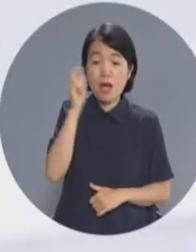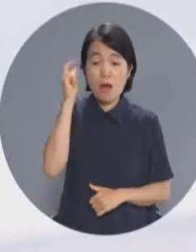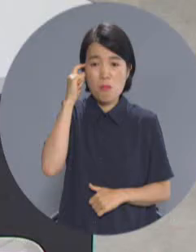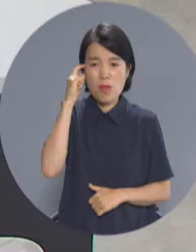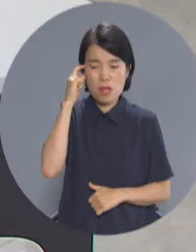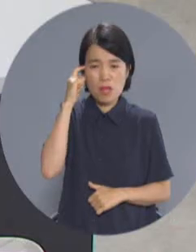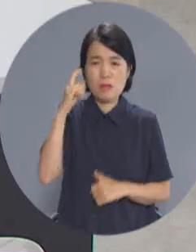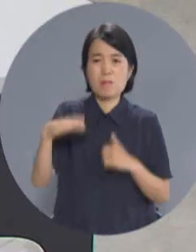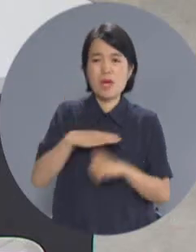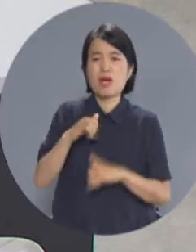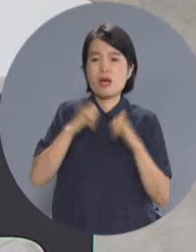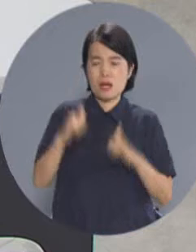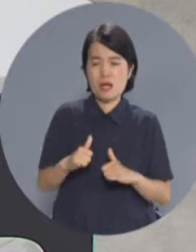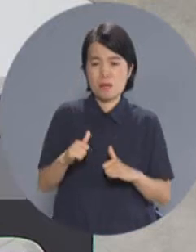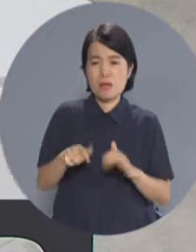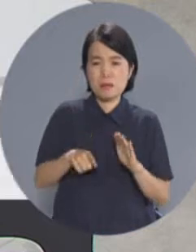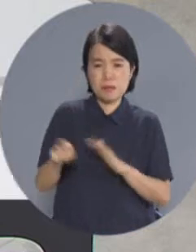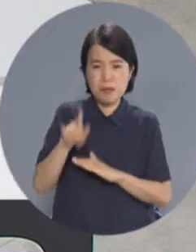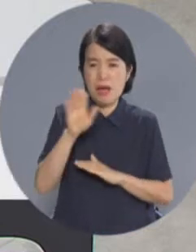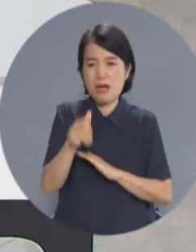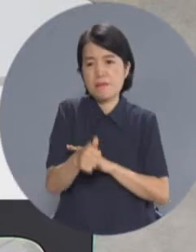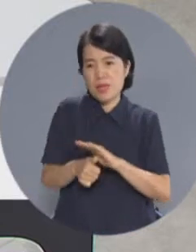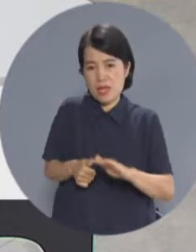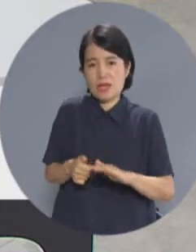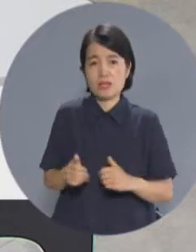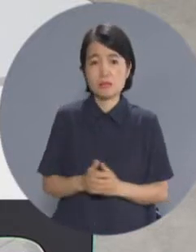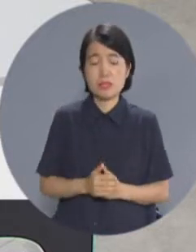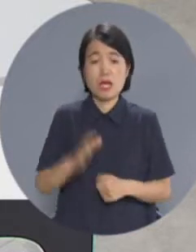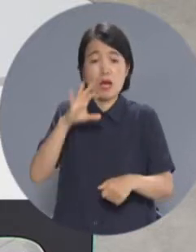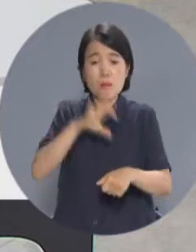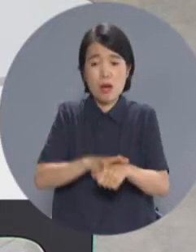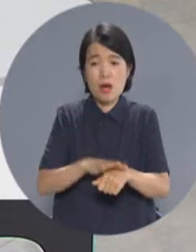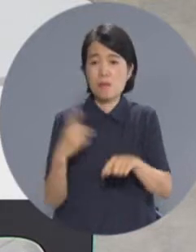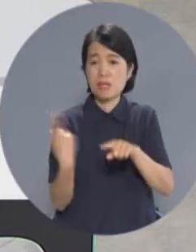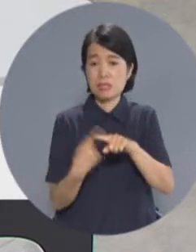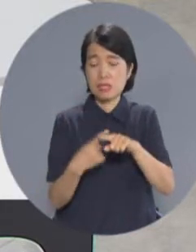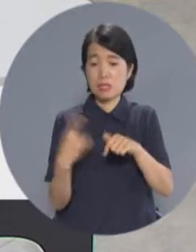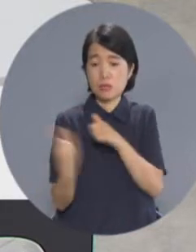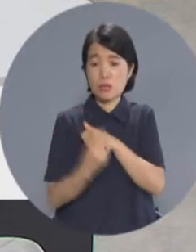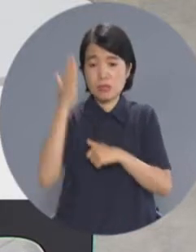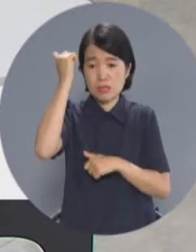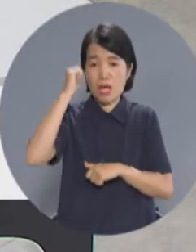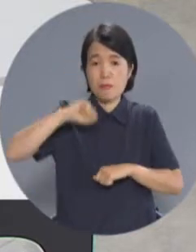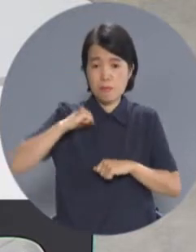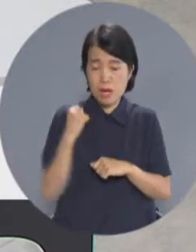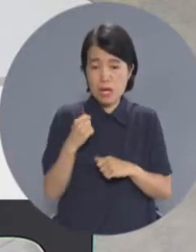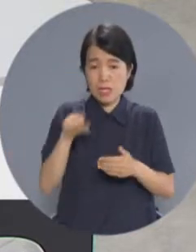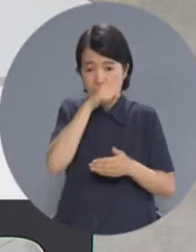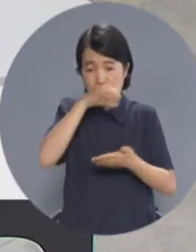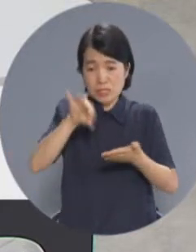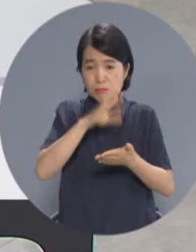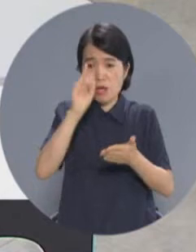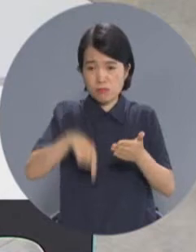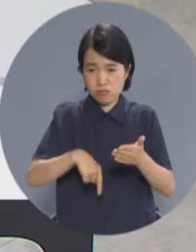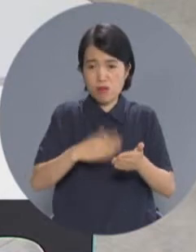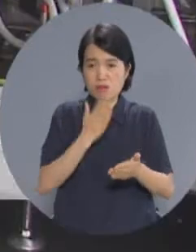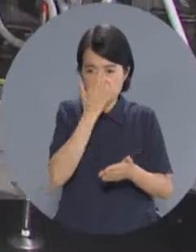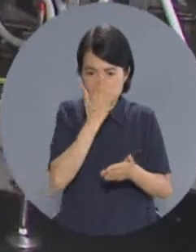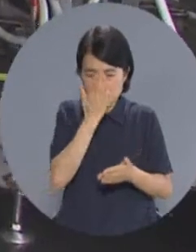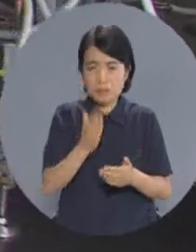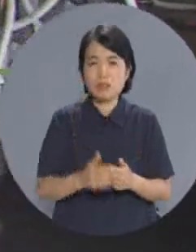있습니다. 족쇄가 되는 거죠. 이런 이제 위원장 말을 잘 들었고 집행부 이야기를 잘